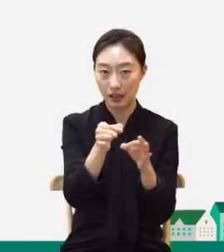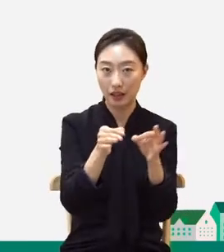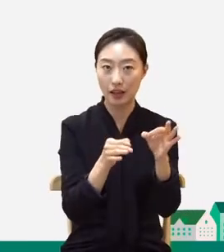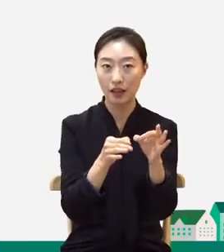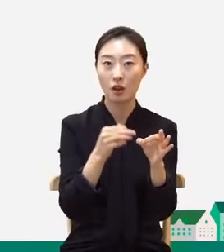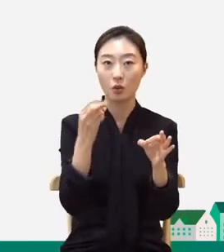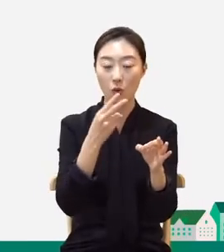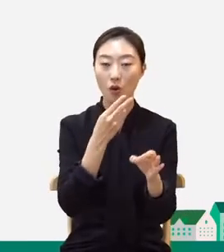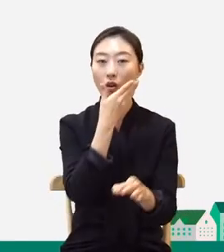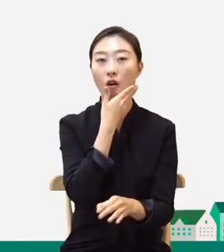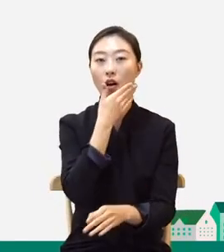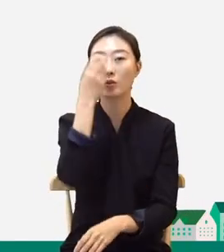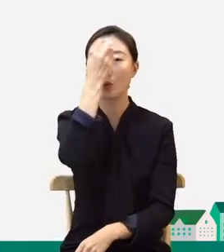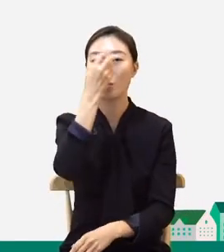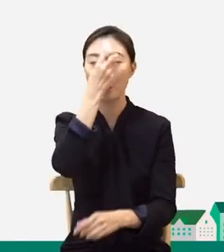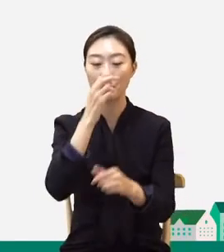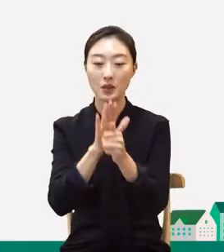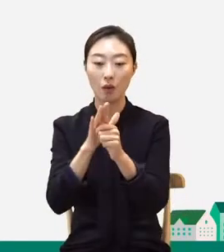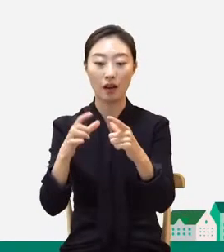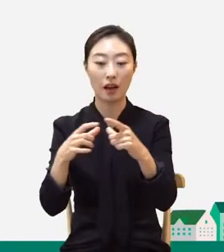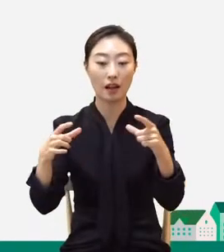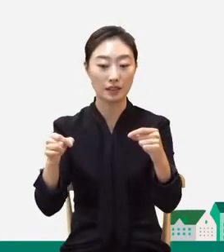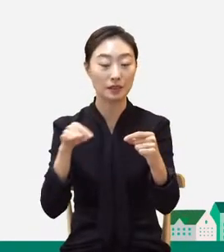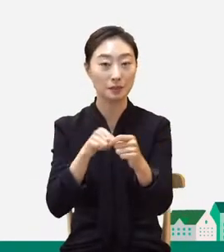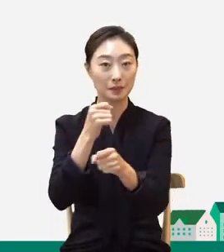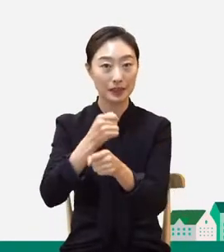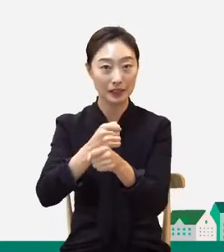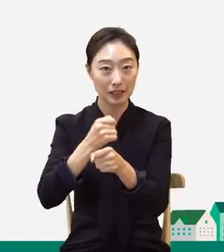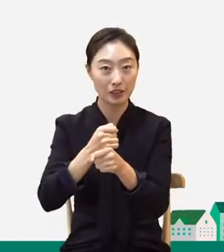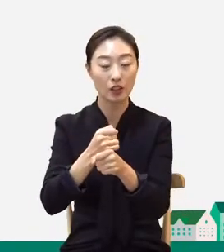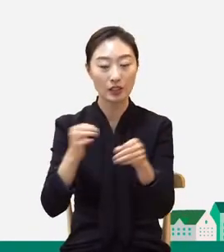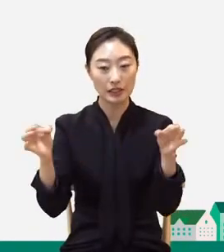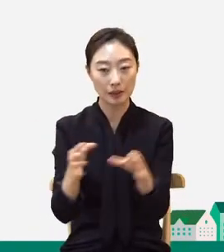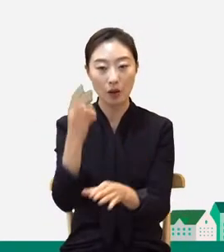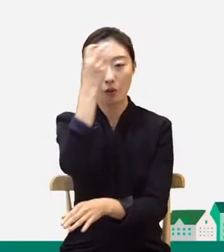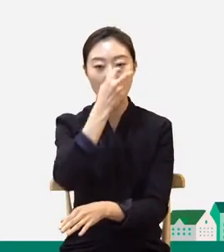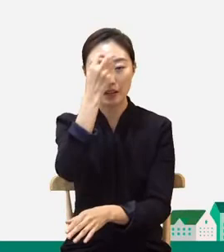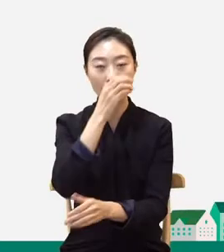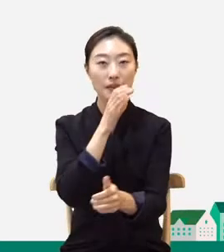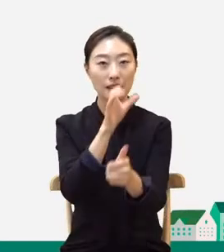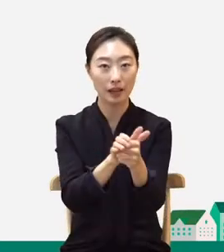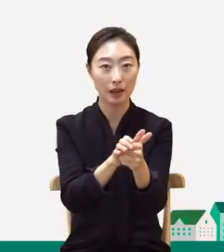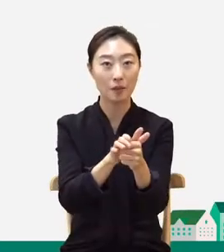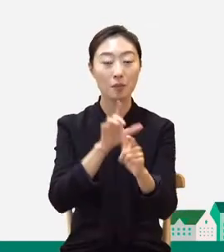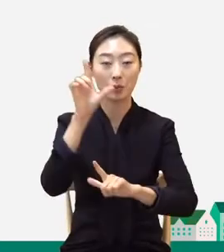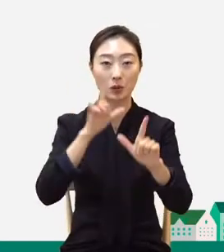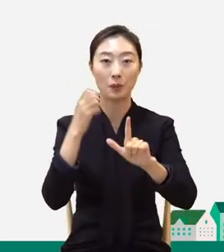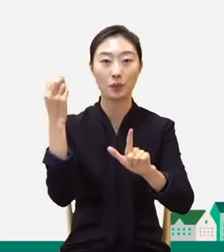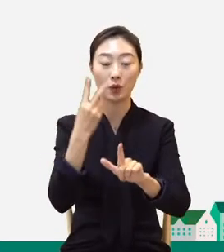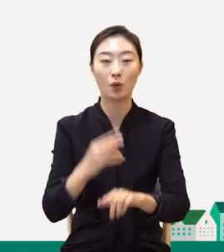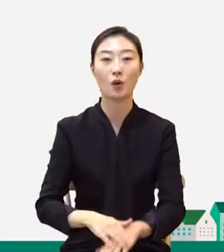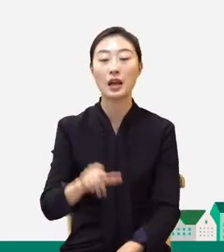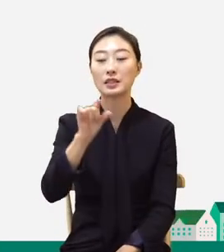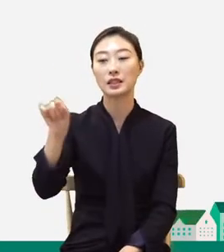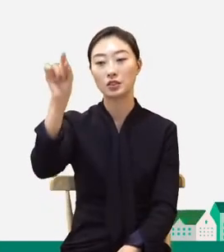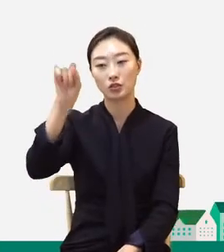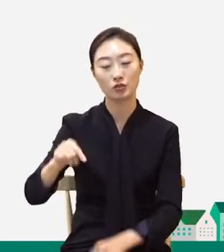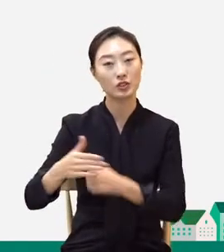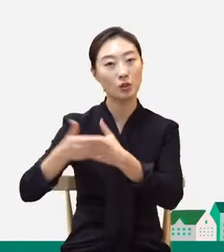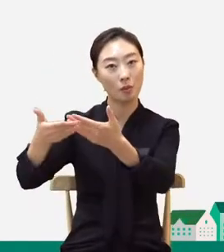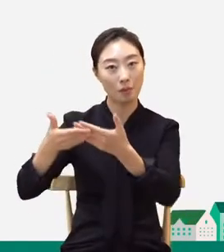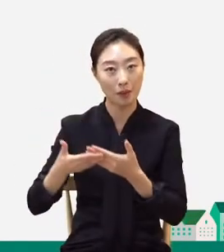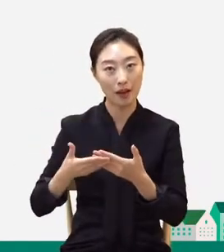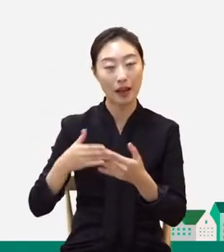지원카드를 만들어서 한시적으로 운영하고 있는 모습이고요. 오른쪽에는 이건 자치구 지원을 받아서